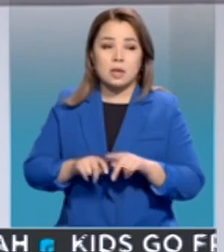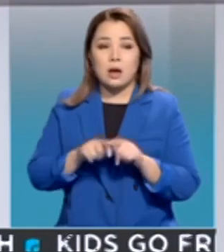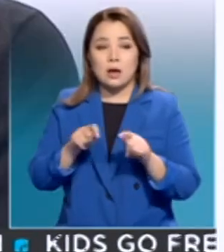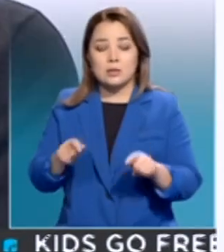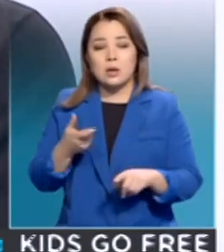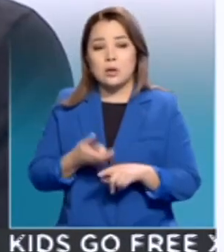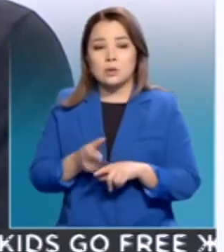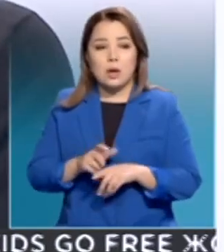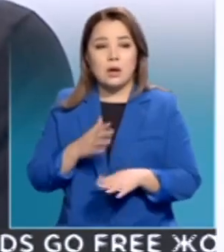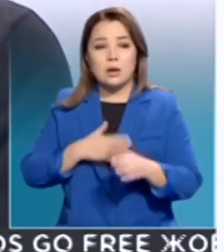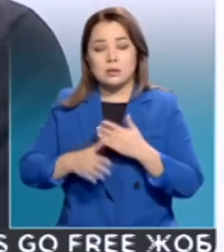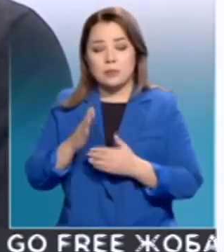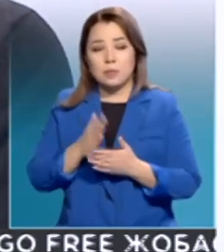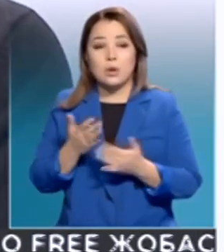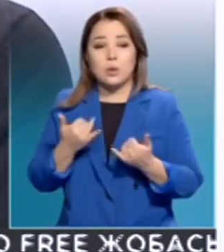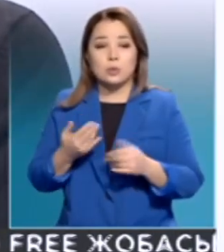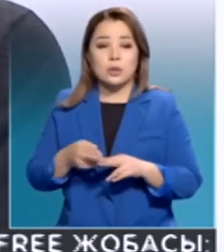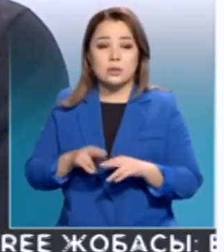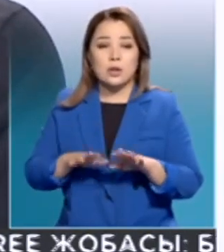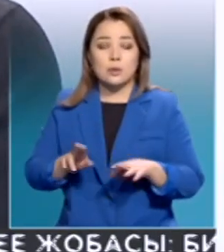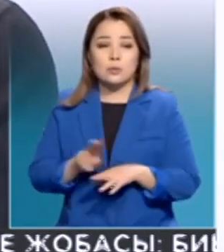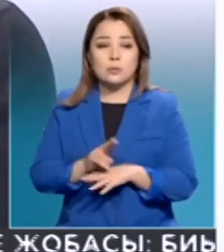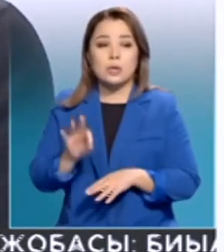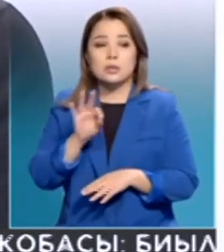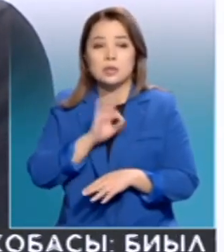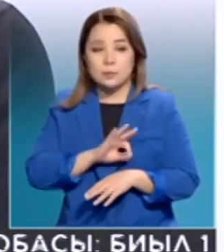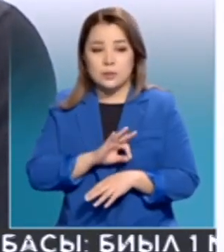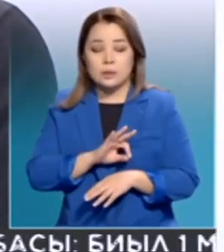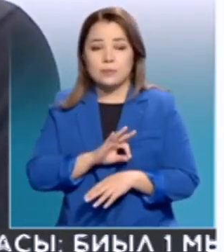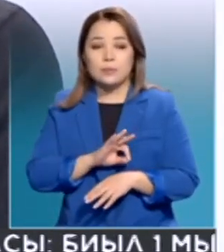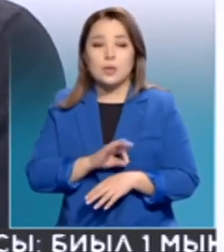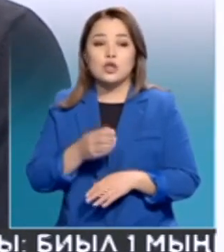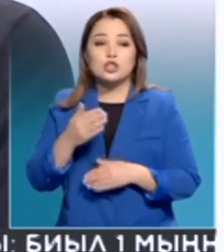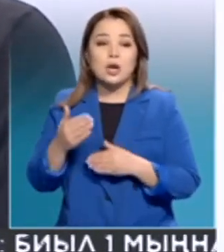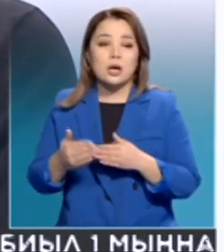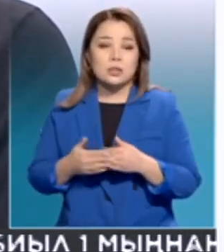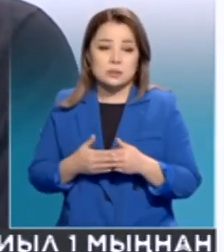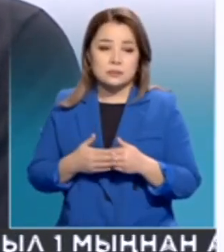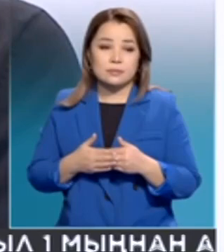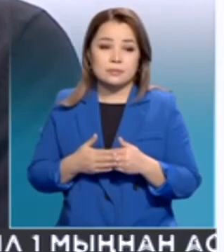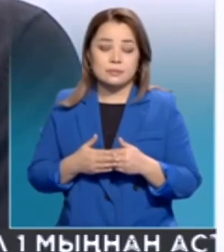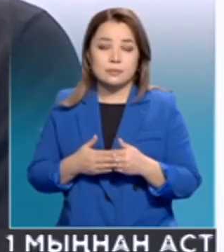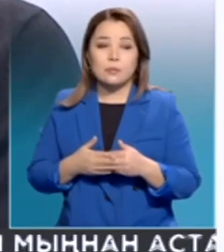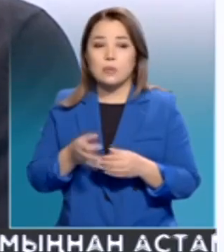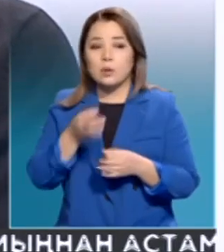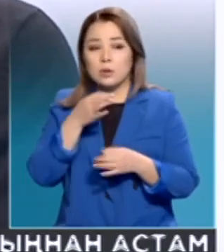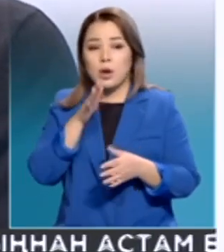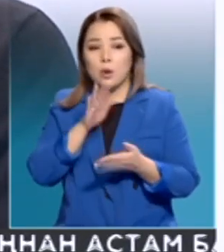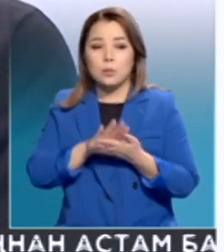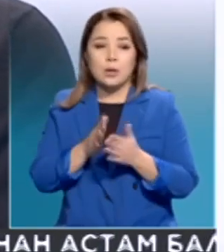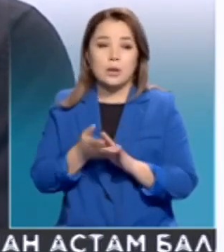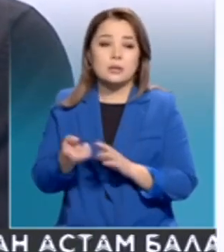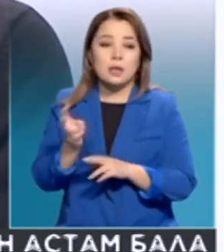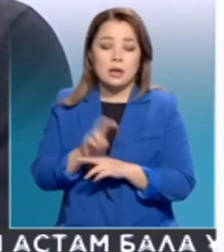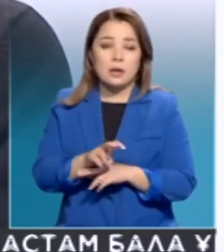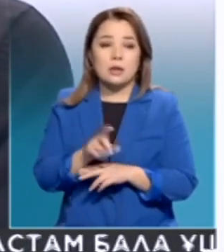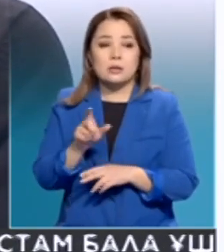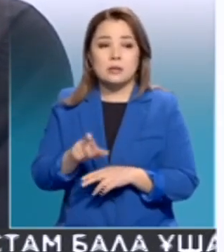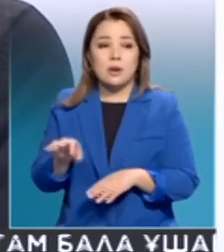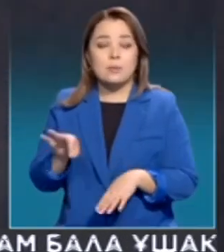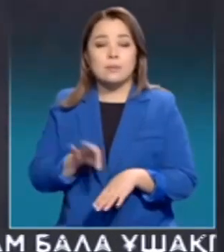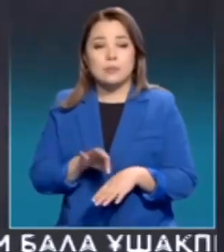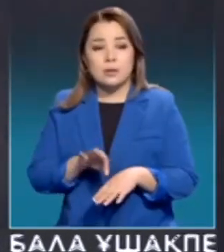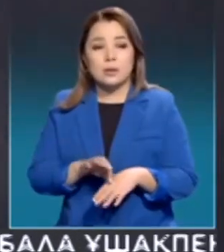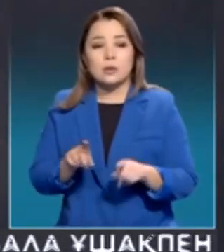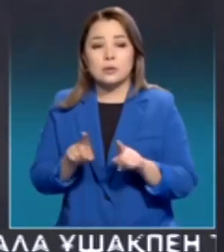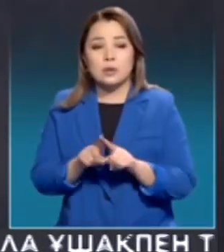риза. Бұл жер емделуге өте тиімді, жақын. Қай уақытта келсеңіздер пациент деп